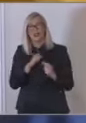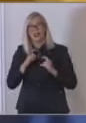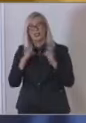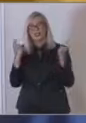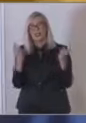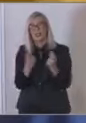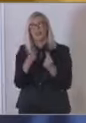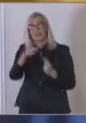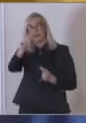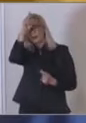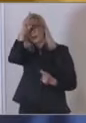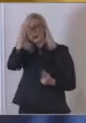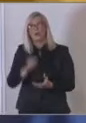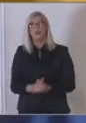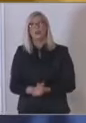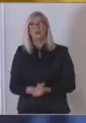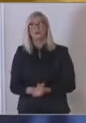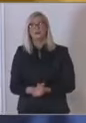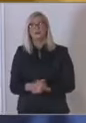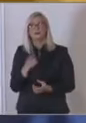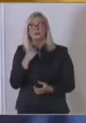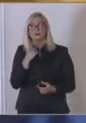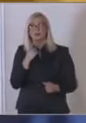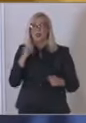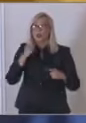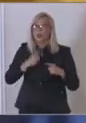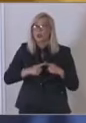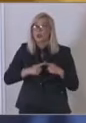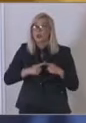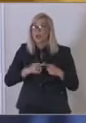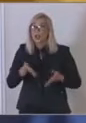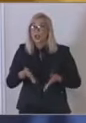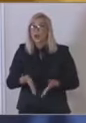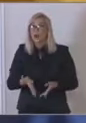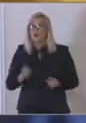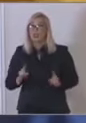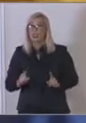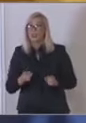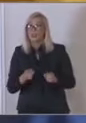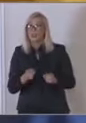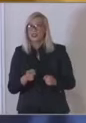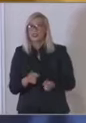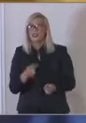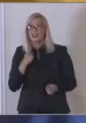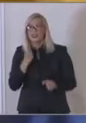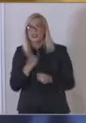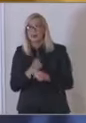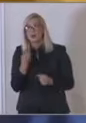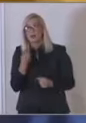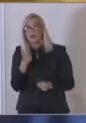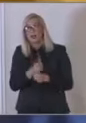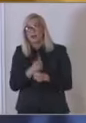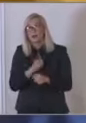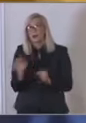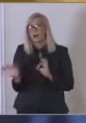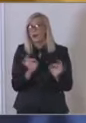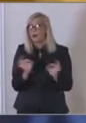më 10 nëntor që t'i konkretizojmë këto nisma. Është bërë një punë mirë në përgatitjen e mbledhjes së përbashkët të dy